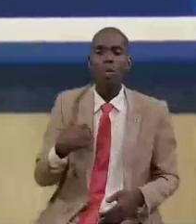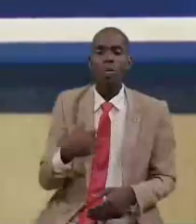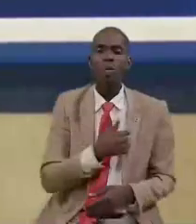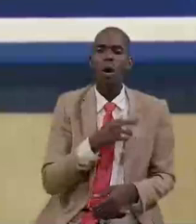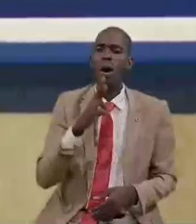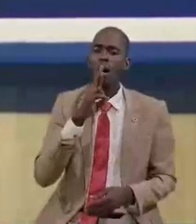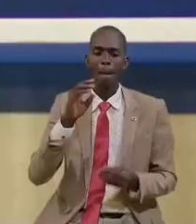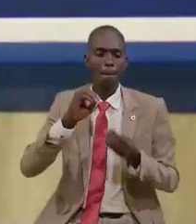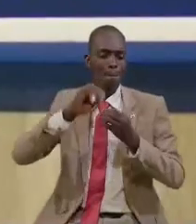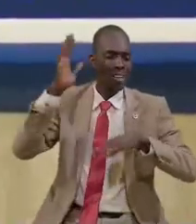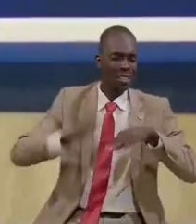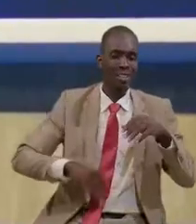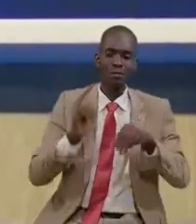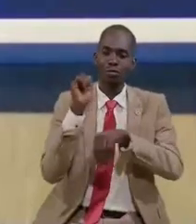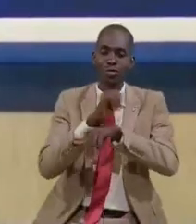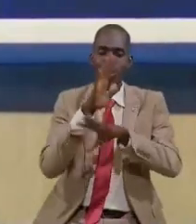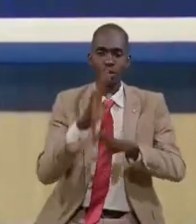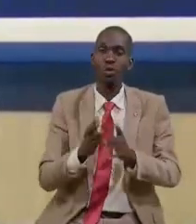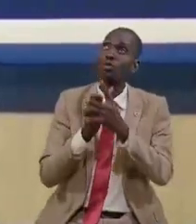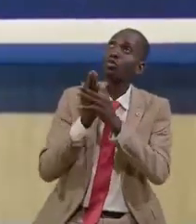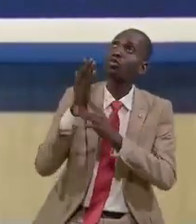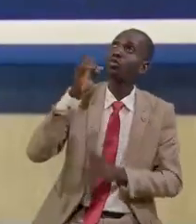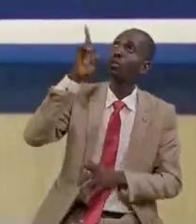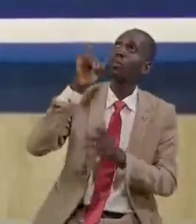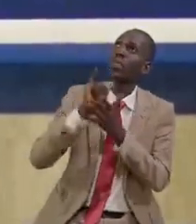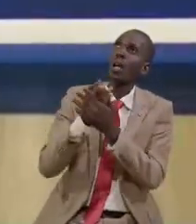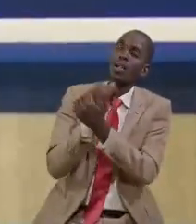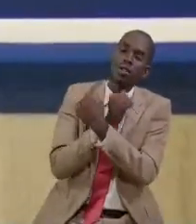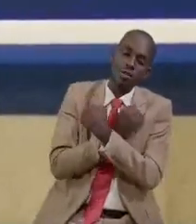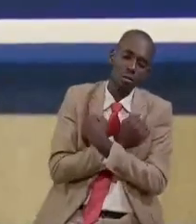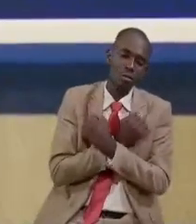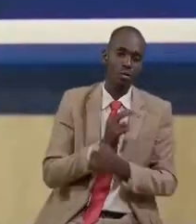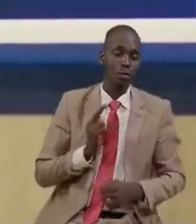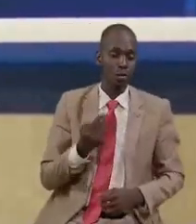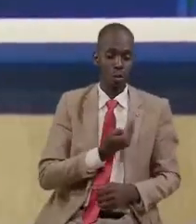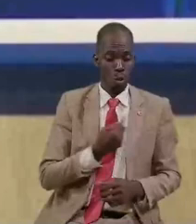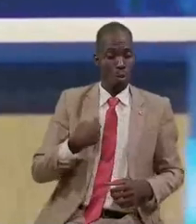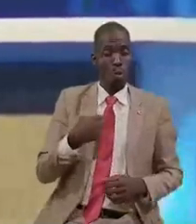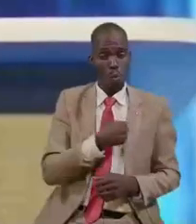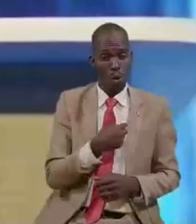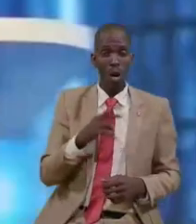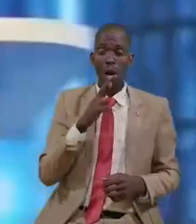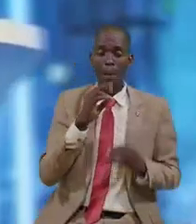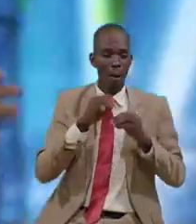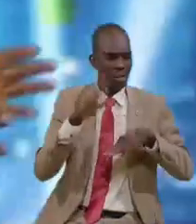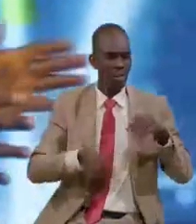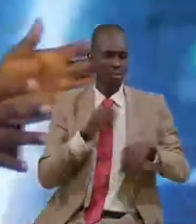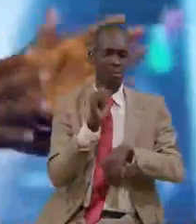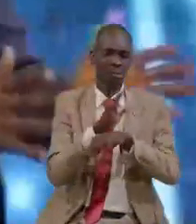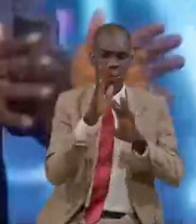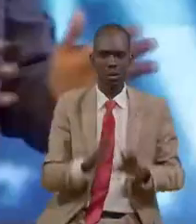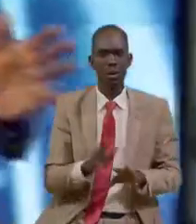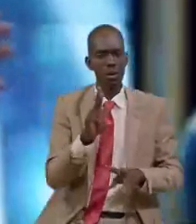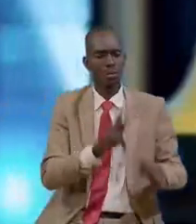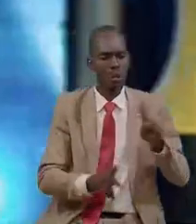par celui qui nous a aimés. Nous sommes plus que vainqueurs. Les gens qui ont mis leur